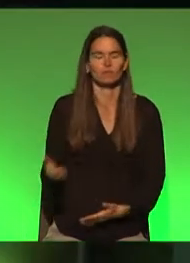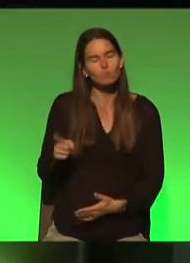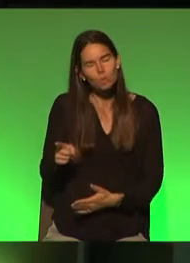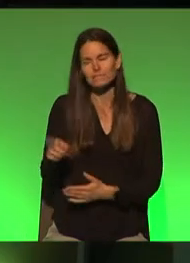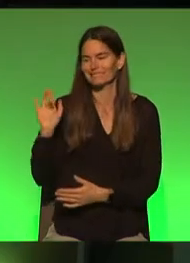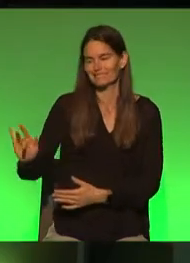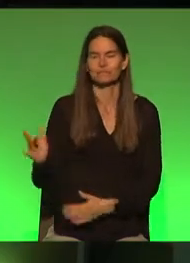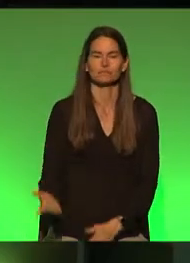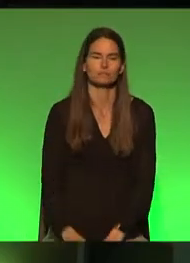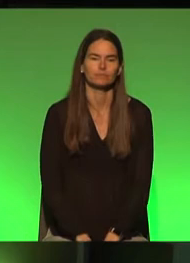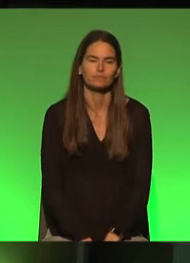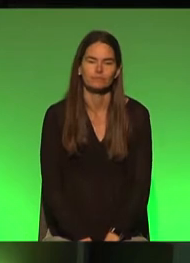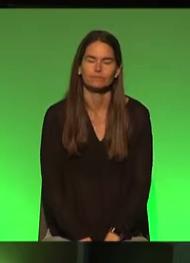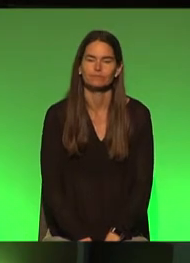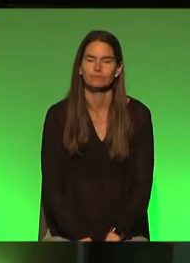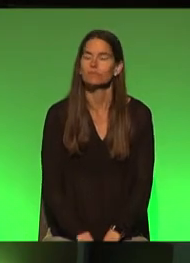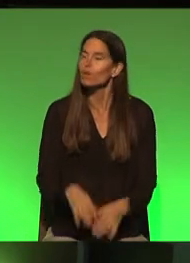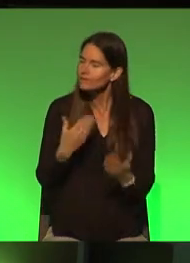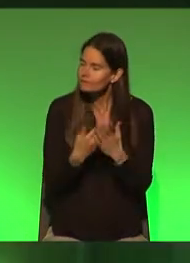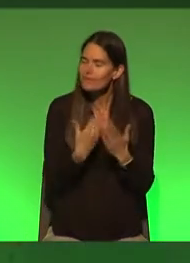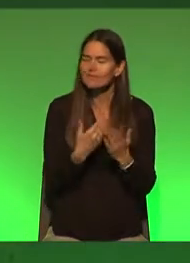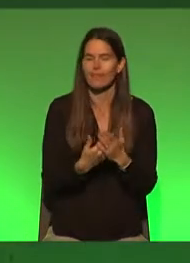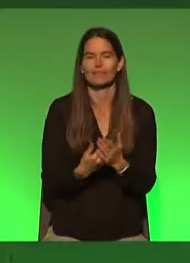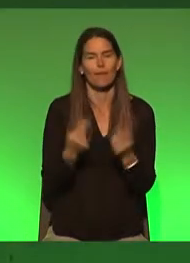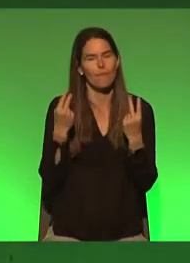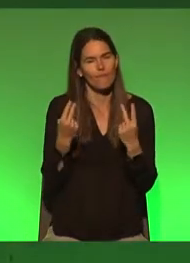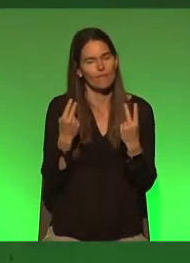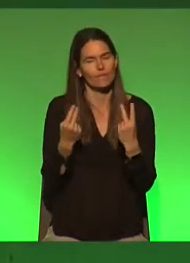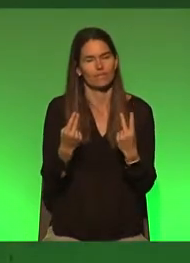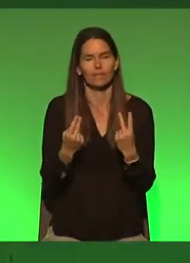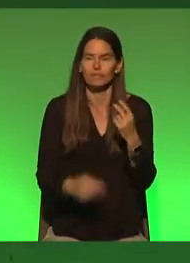marginalisieren. Und